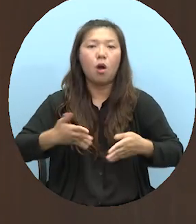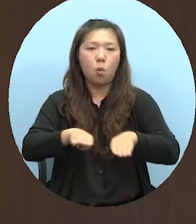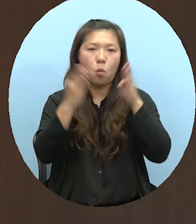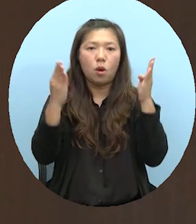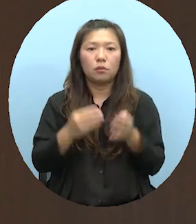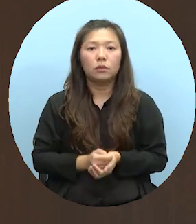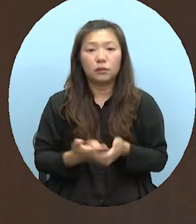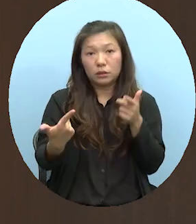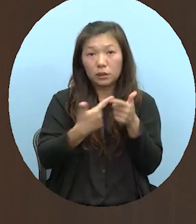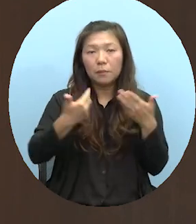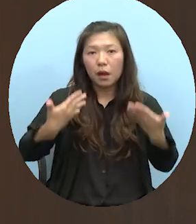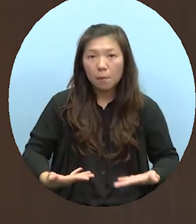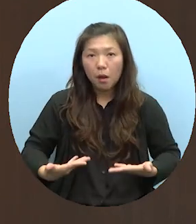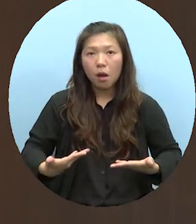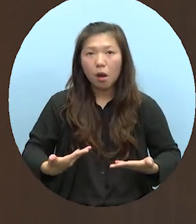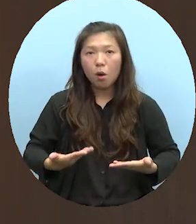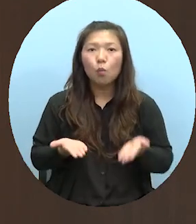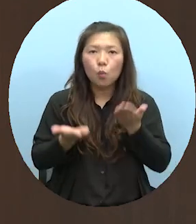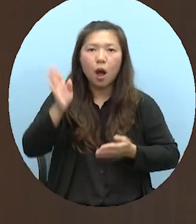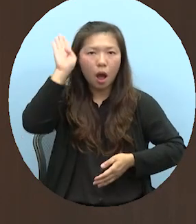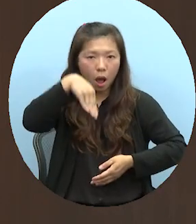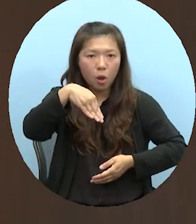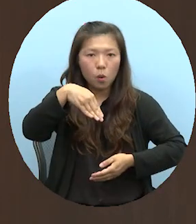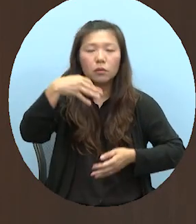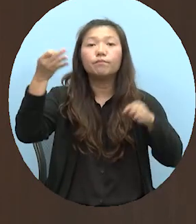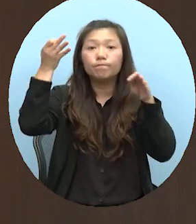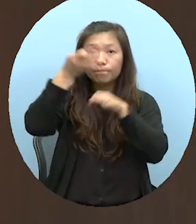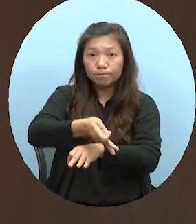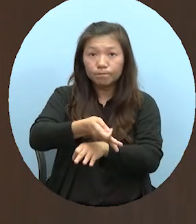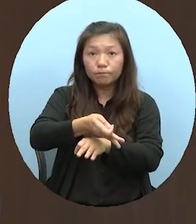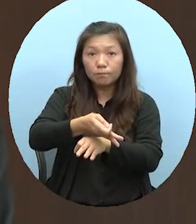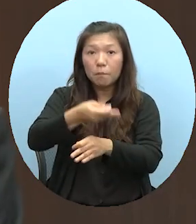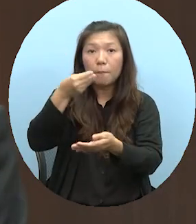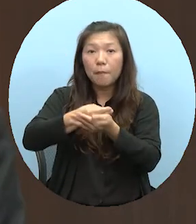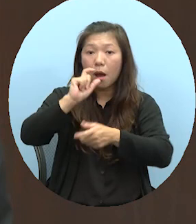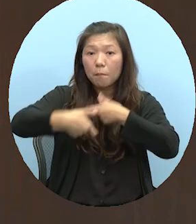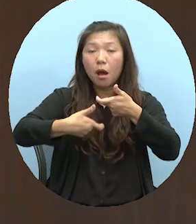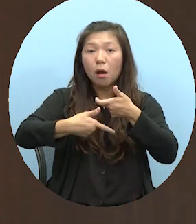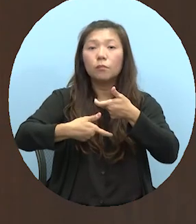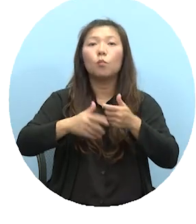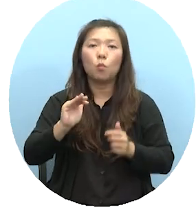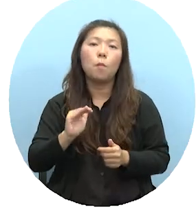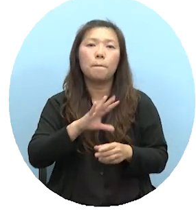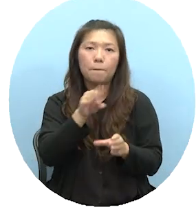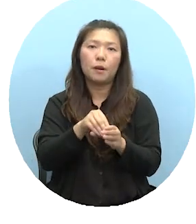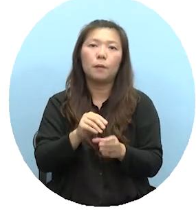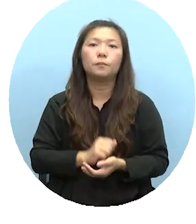說是適用於今日或者以後簽訂臨時買賣合約的物業交易的。